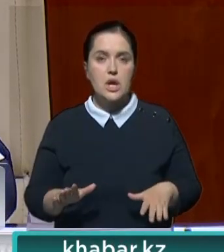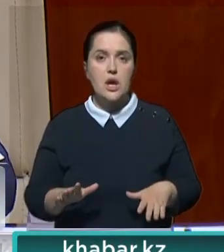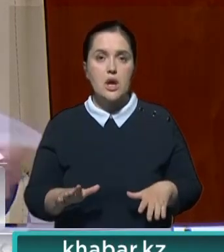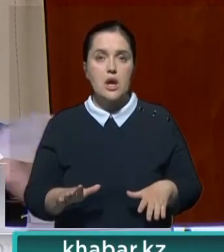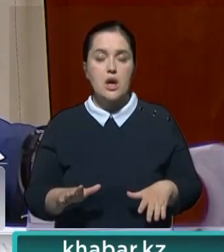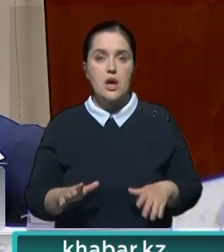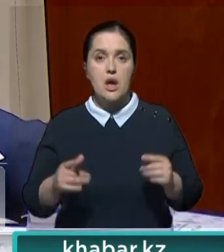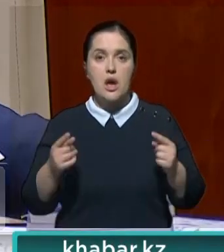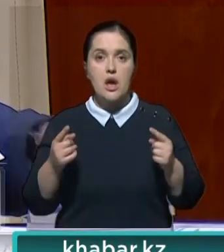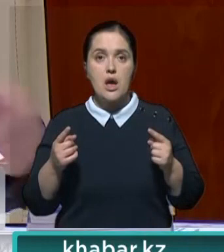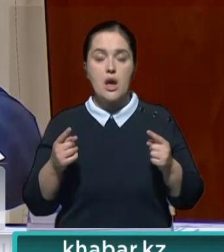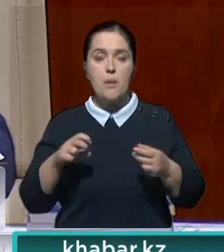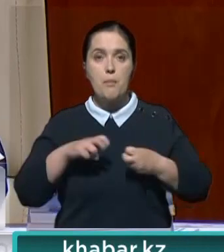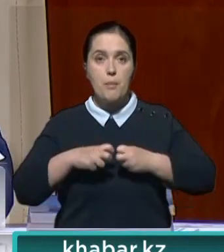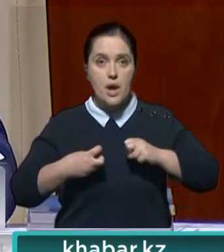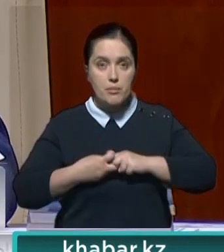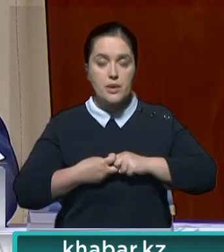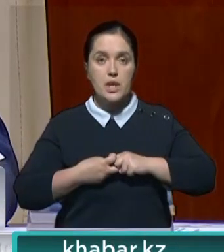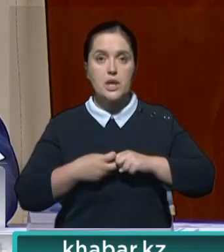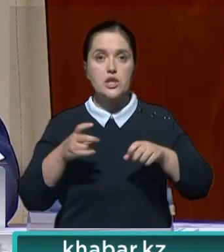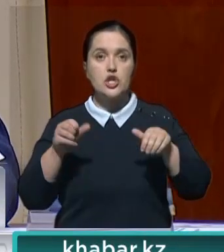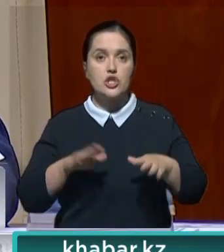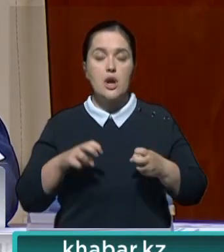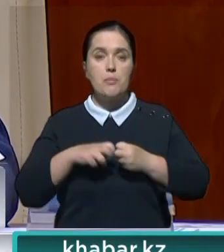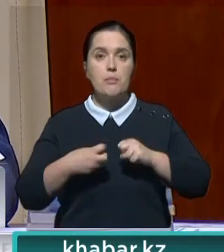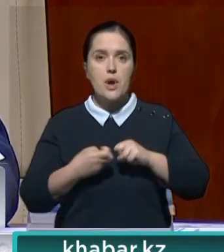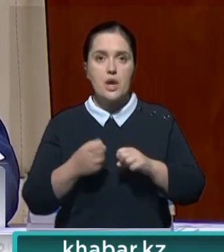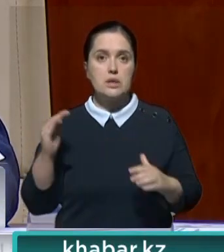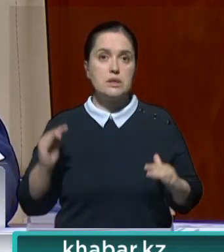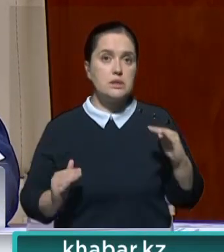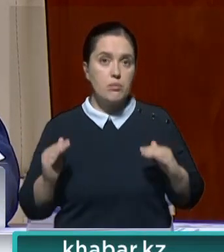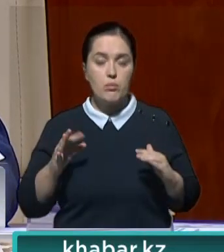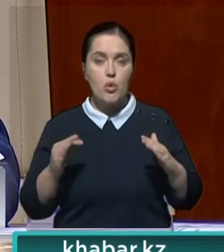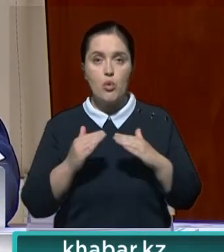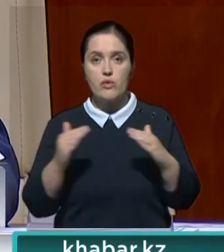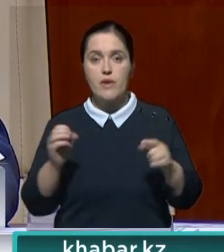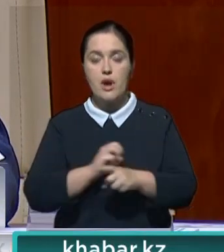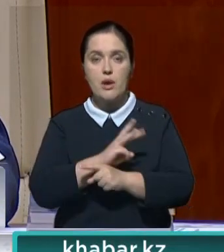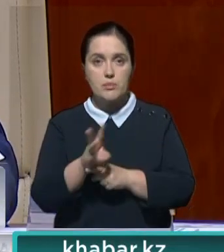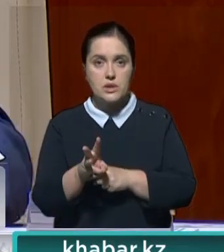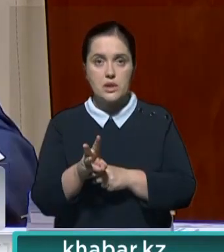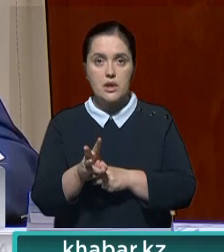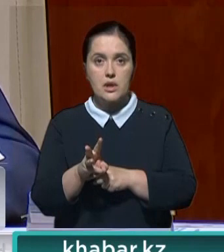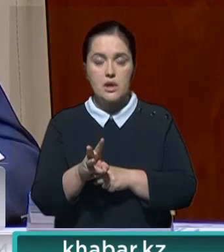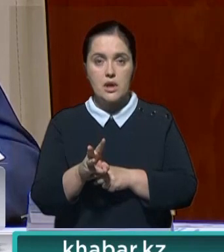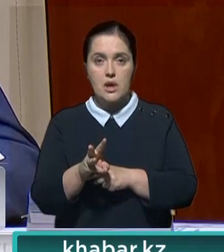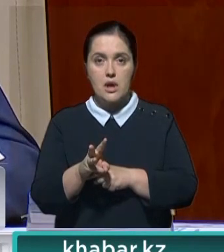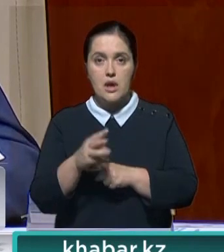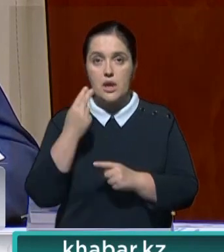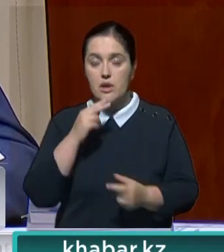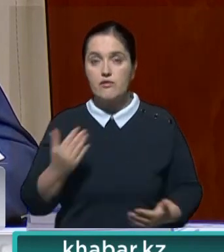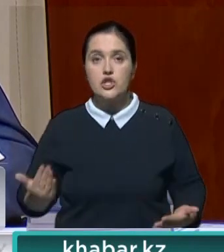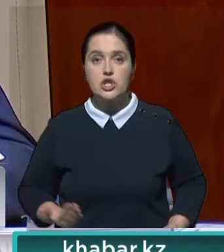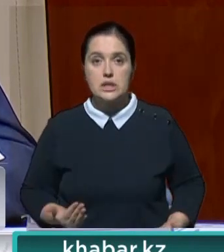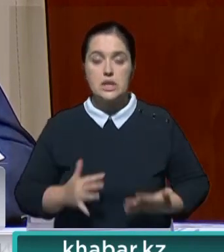числе инфраструктурных проблем. Не решена проблема дисбаланса по уровню обеспеченности. Качество жизни сельского